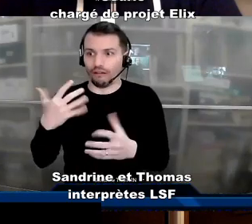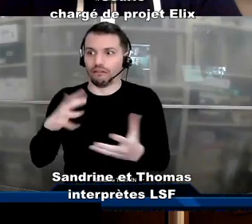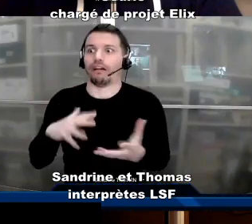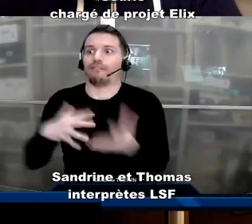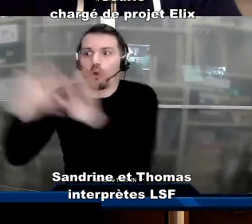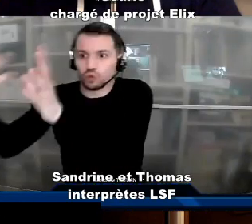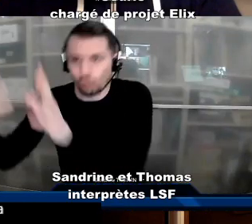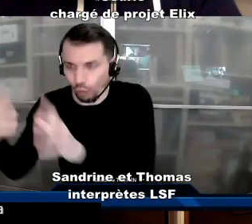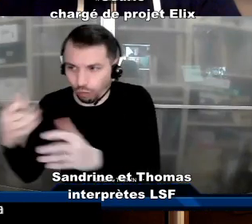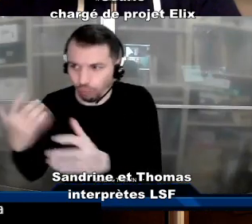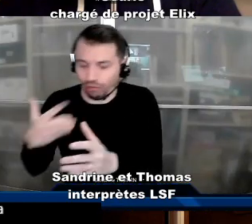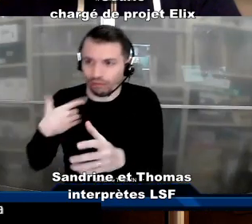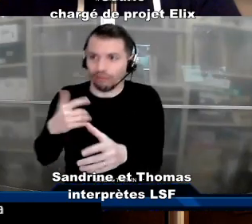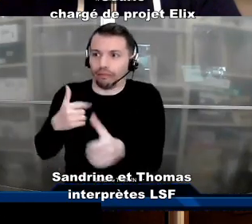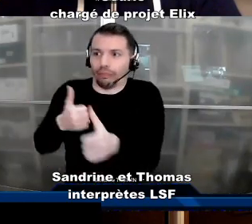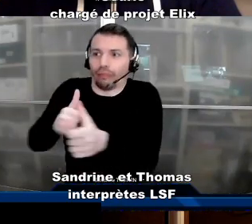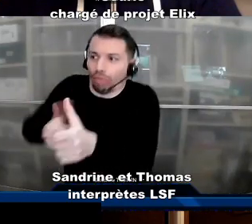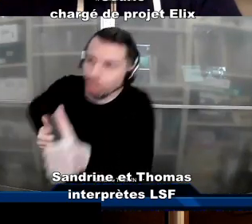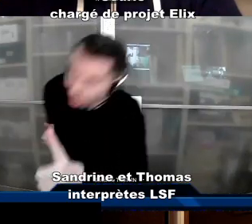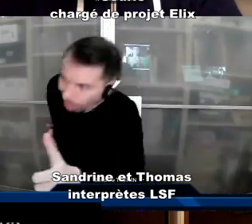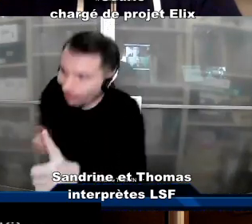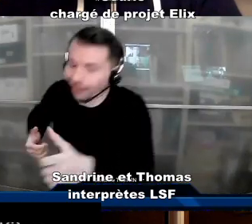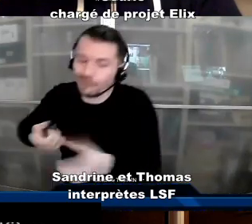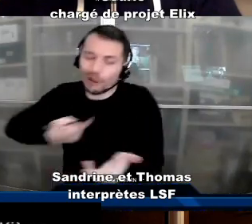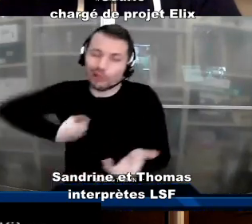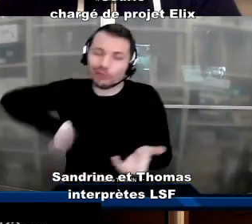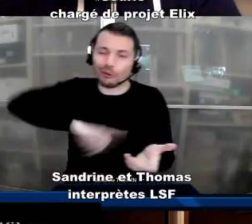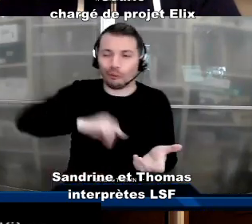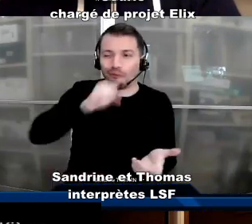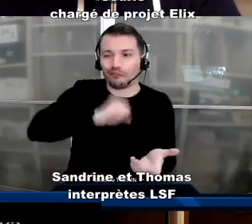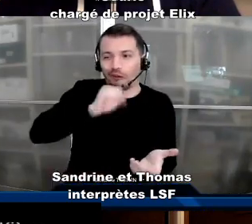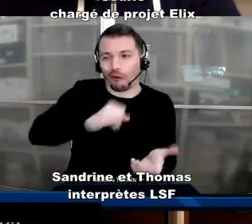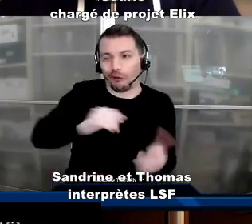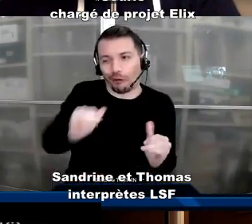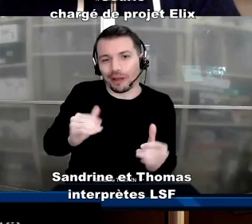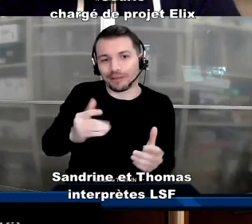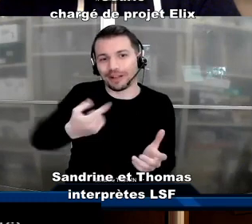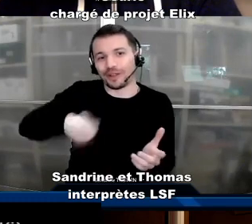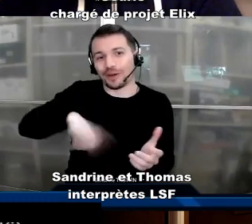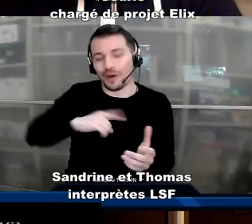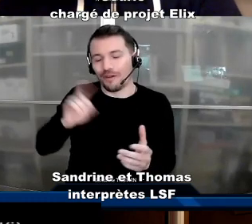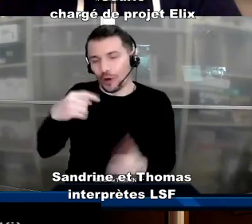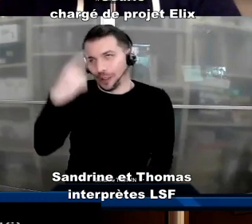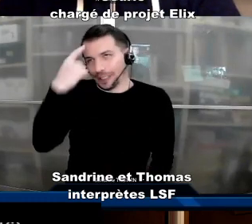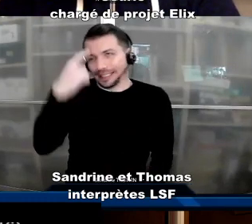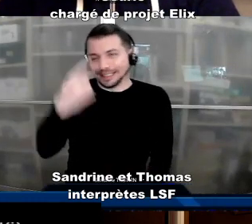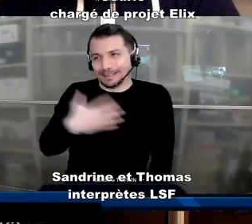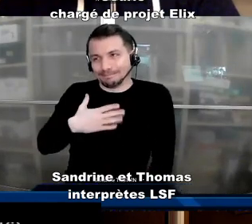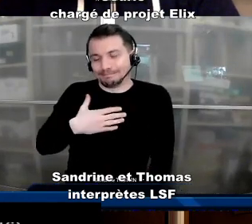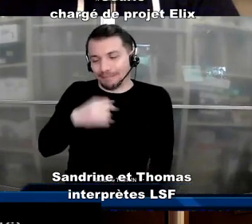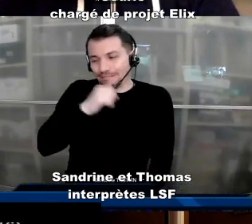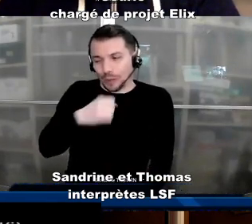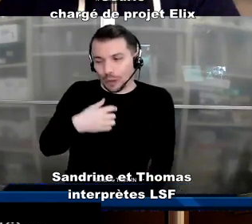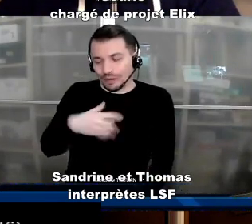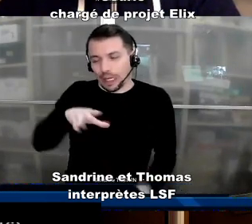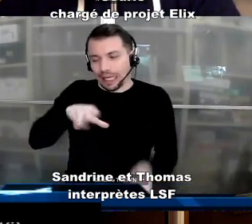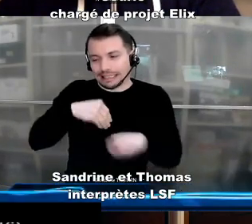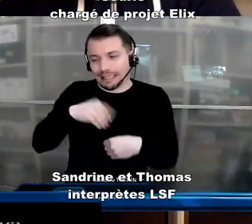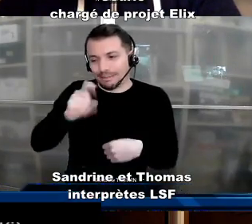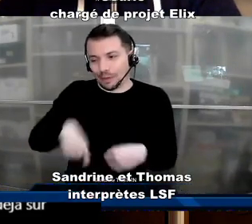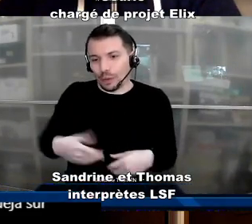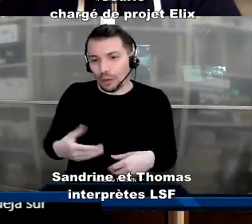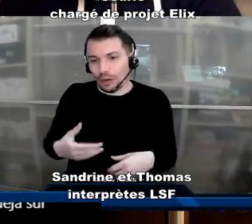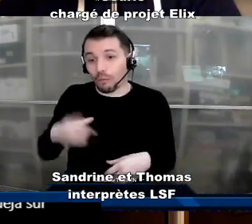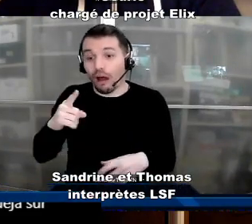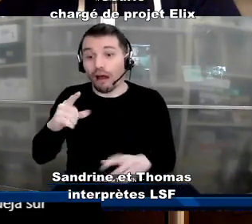voilà. Ouais, c'est vrai. Bienvenue dans le monde des influenceurs. Voilà. C'est surtout qu'il faut qu'on se dise qu'on est vieux, Seb. Alors moi, de toute façon, j'ai loupé